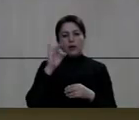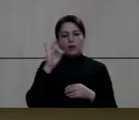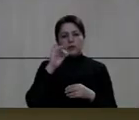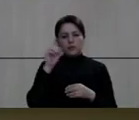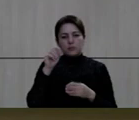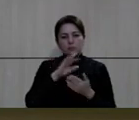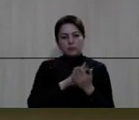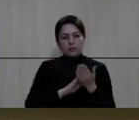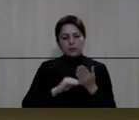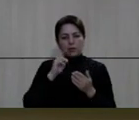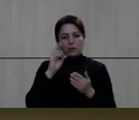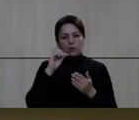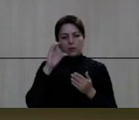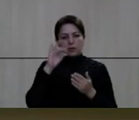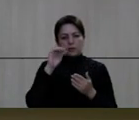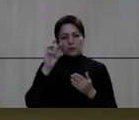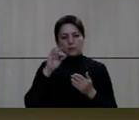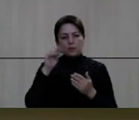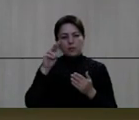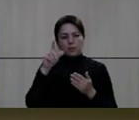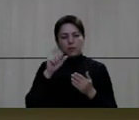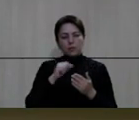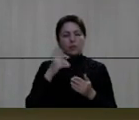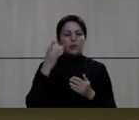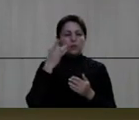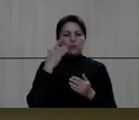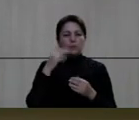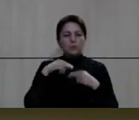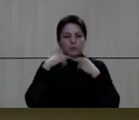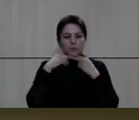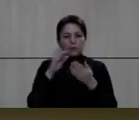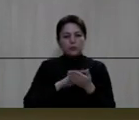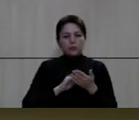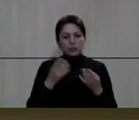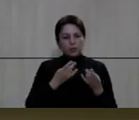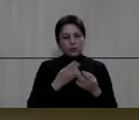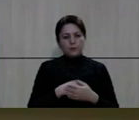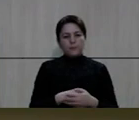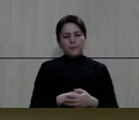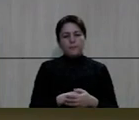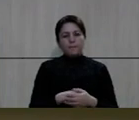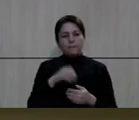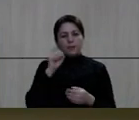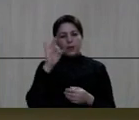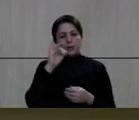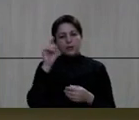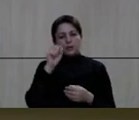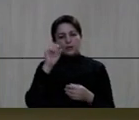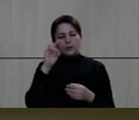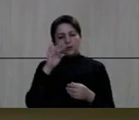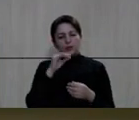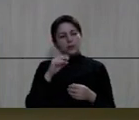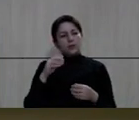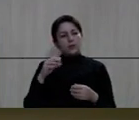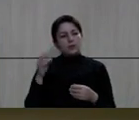matnining kesimiga albatta har doim e'tiborli bo'lish kerak hisoblanadi. Arizani